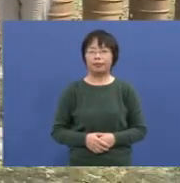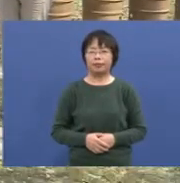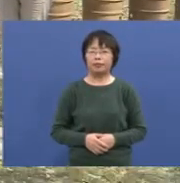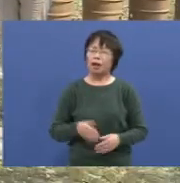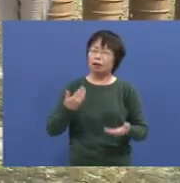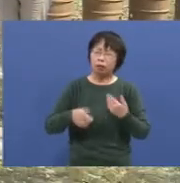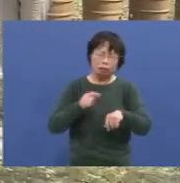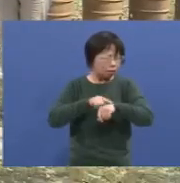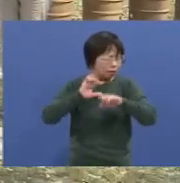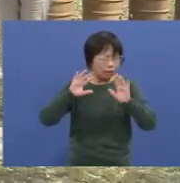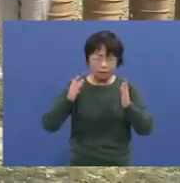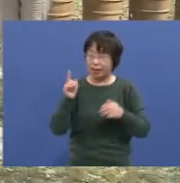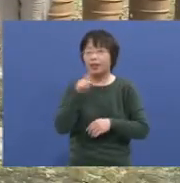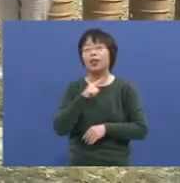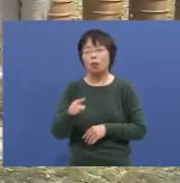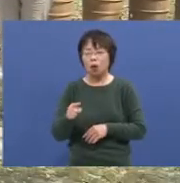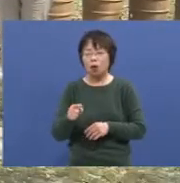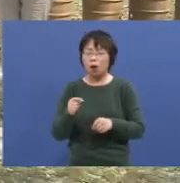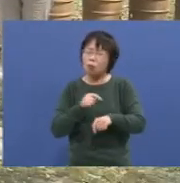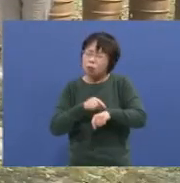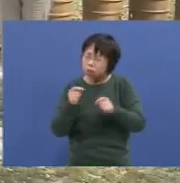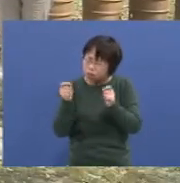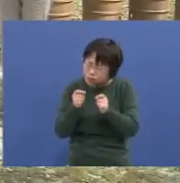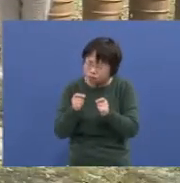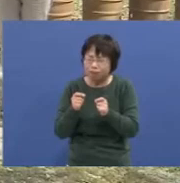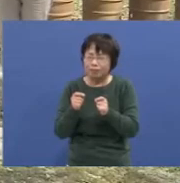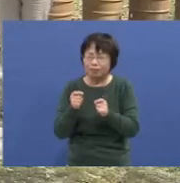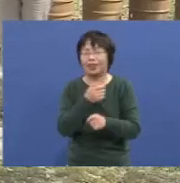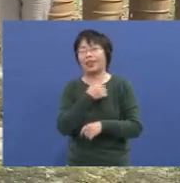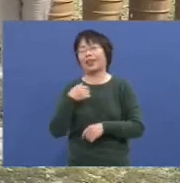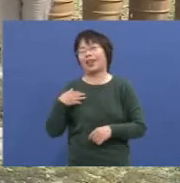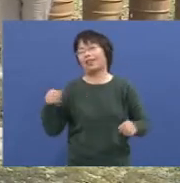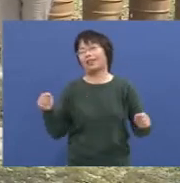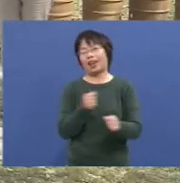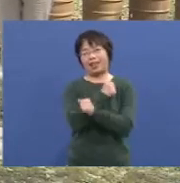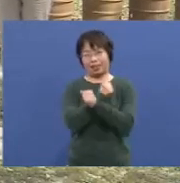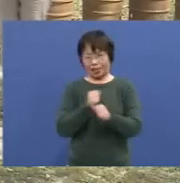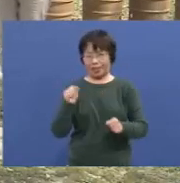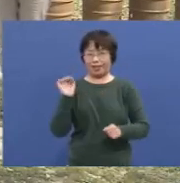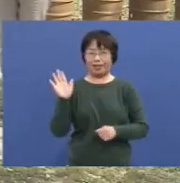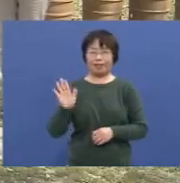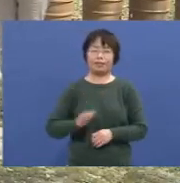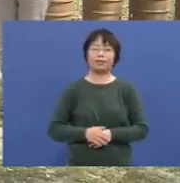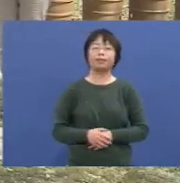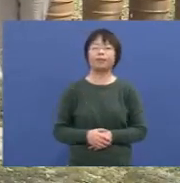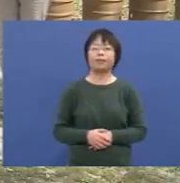忙しくて時間のない方でも短時間で隙間時間を使ってできるような体操なんです。